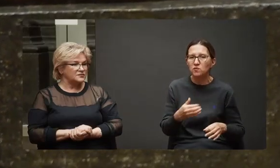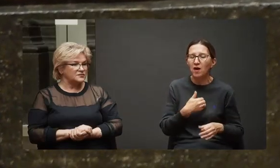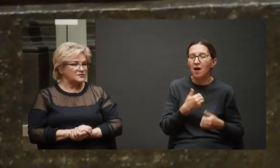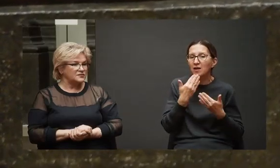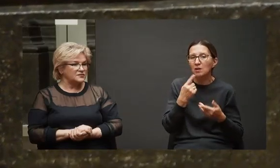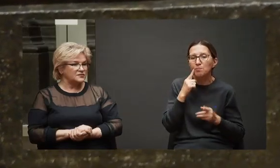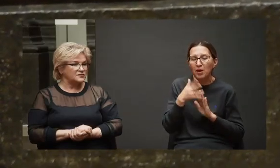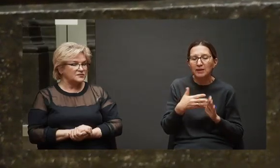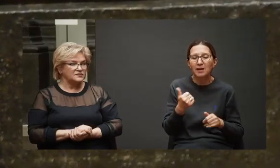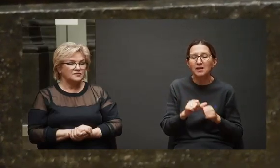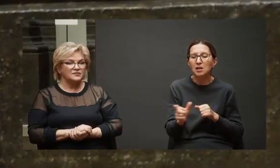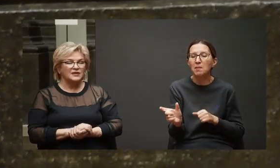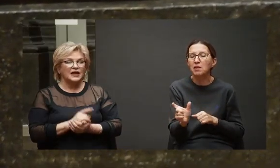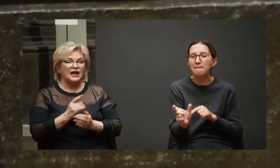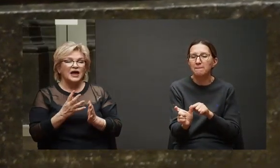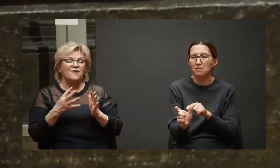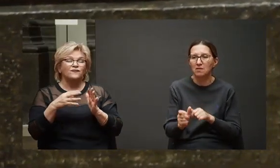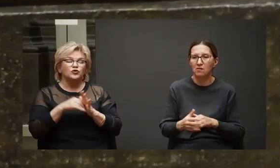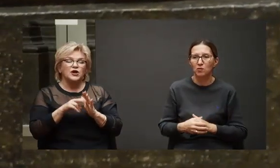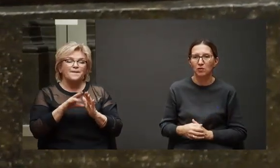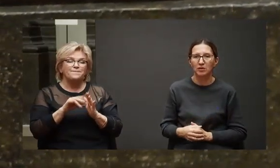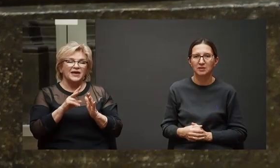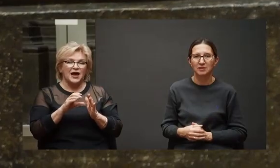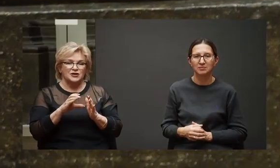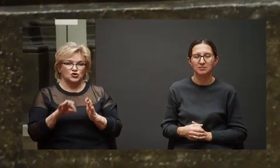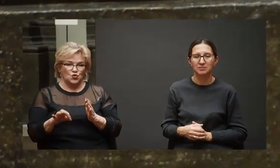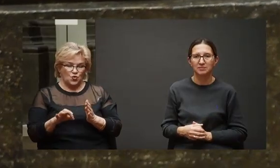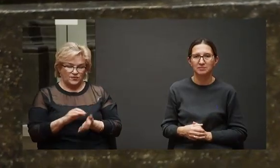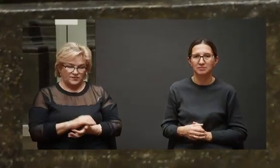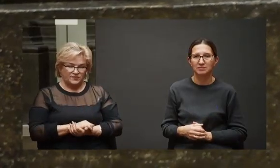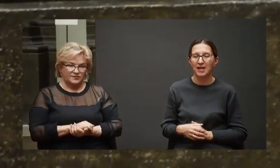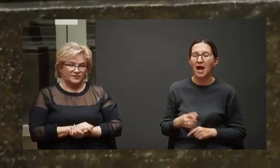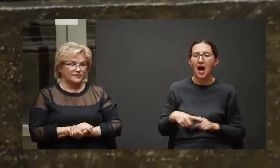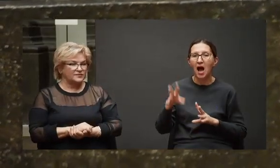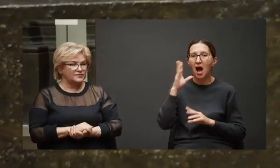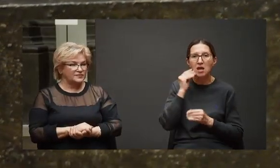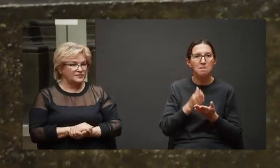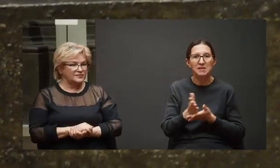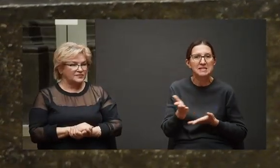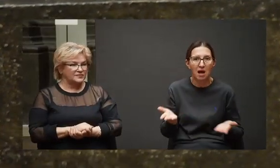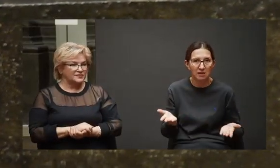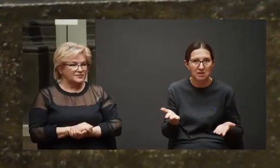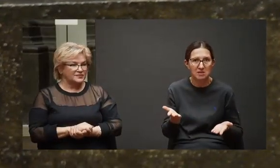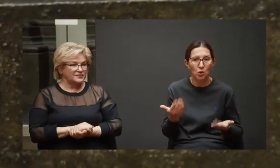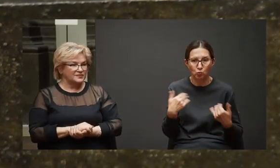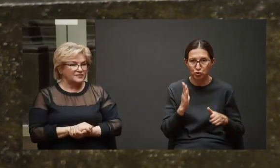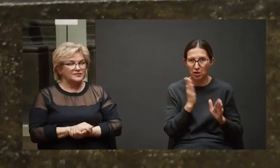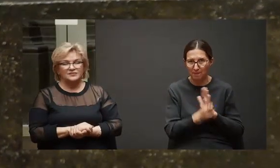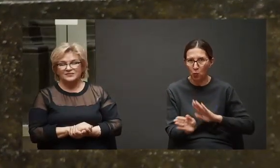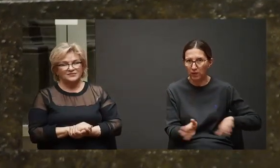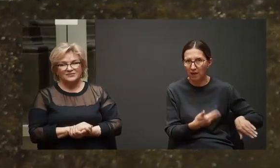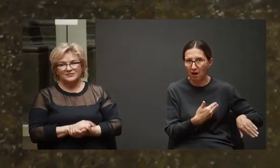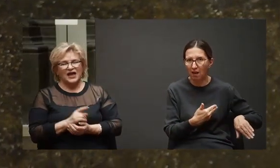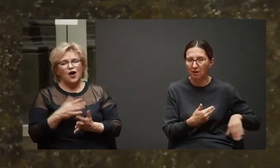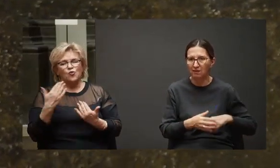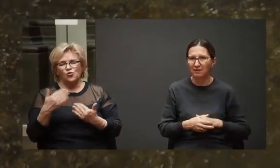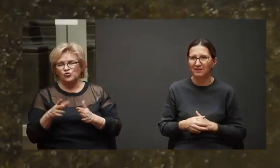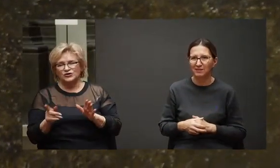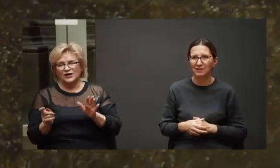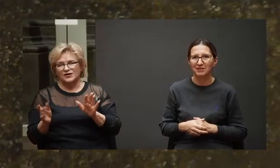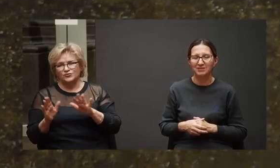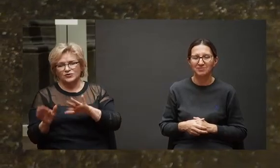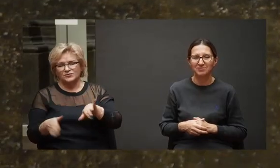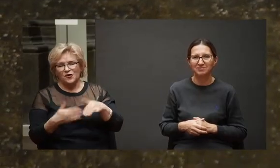какой период... Включая Пикассо. Ну, то есть, а импрессионисты еще проехали или как? Они как-то уже проехали, да.